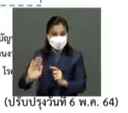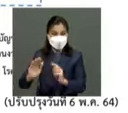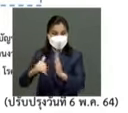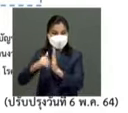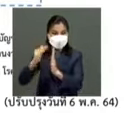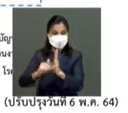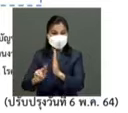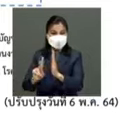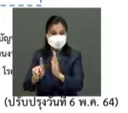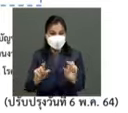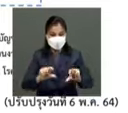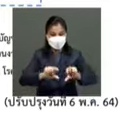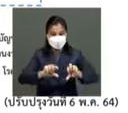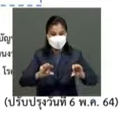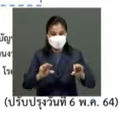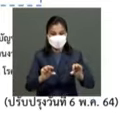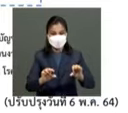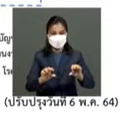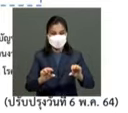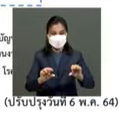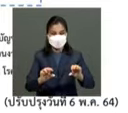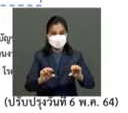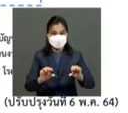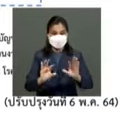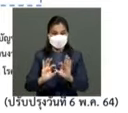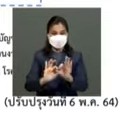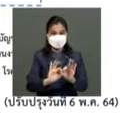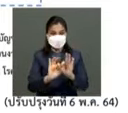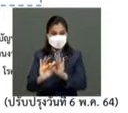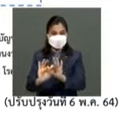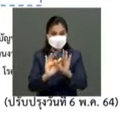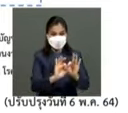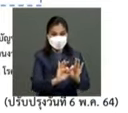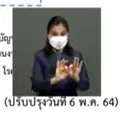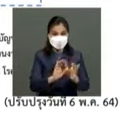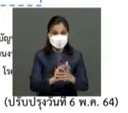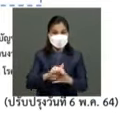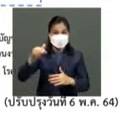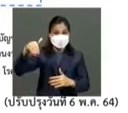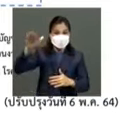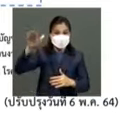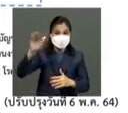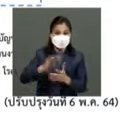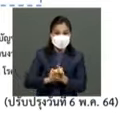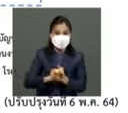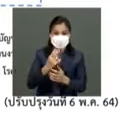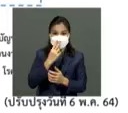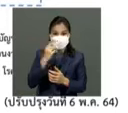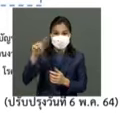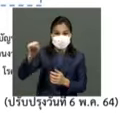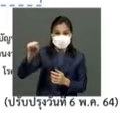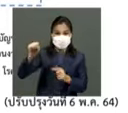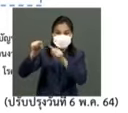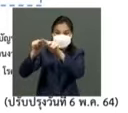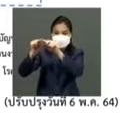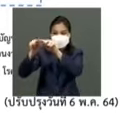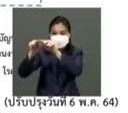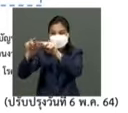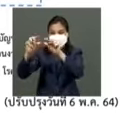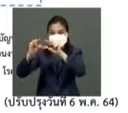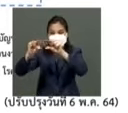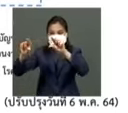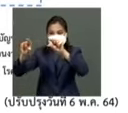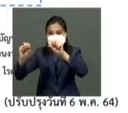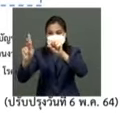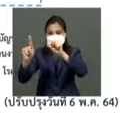วเนี่ยจะเห็นนะครับว่ามีความเชื่อมโยงระหว่างกล่องขวาบนที่เป็นเส้นประลงมาไล่ลงมาถึงข้างล่างเนี่ยท่าน